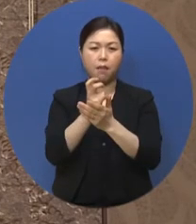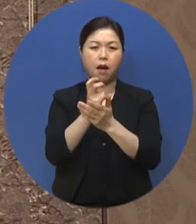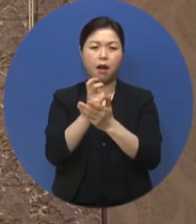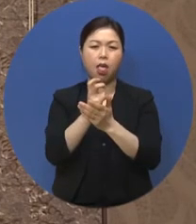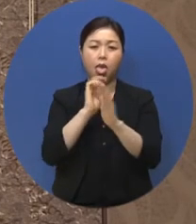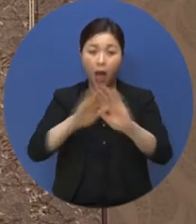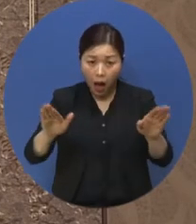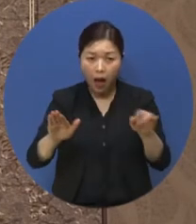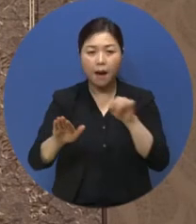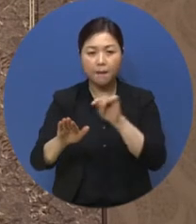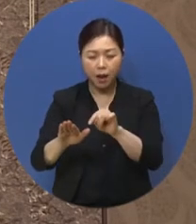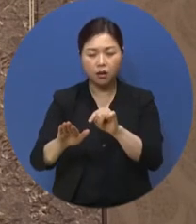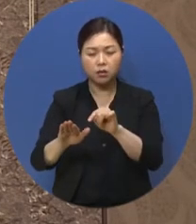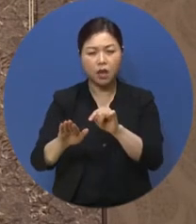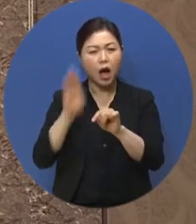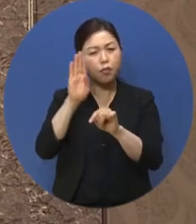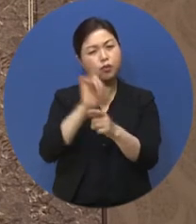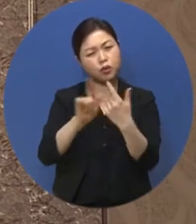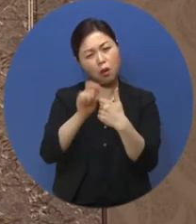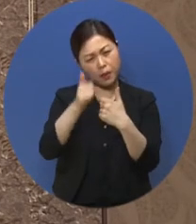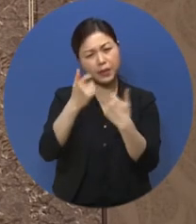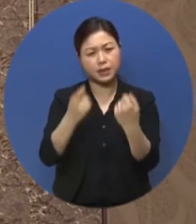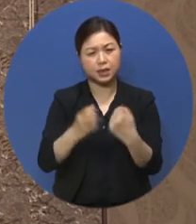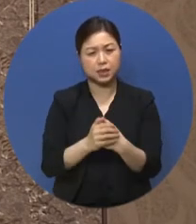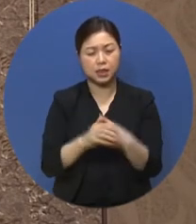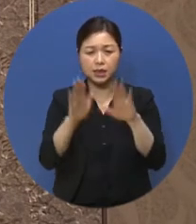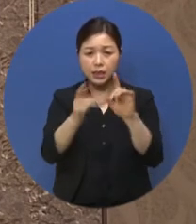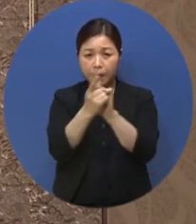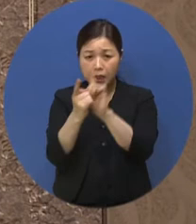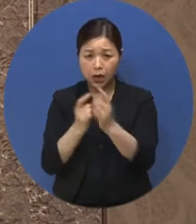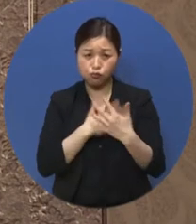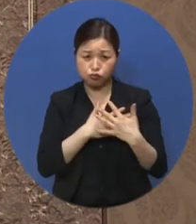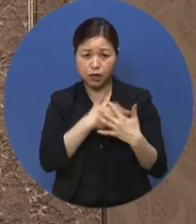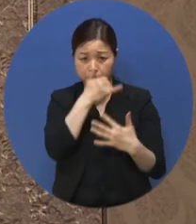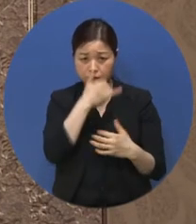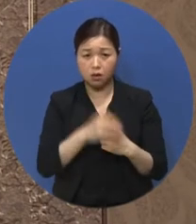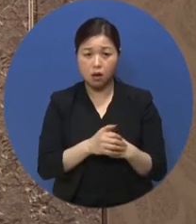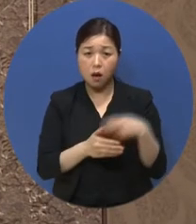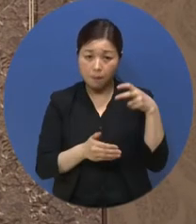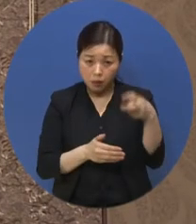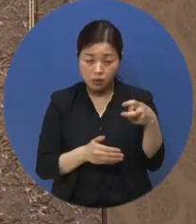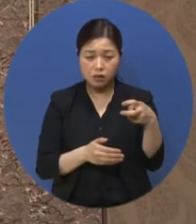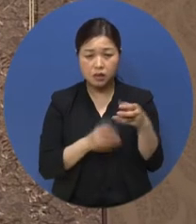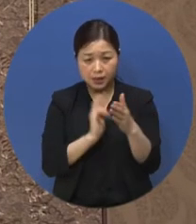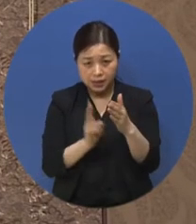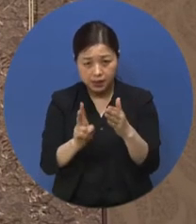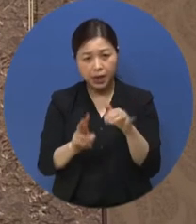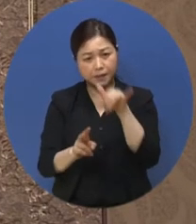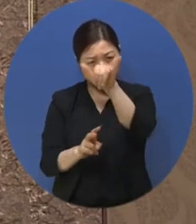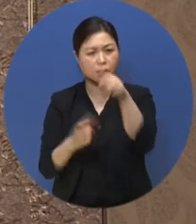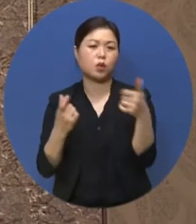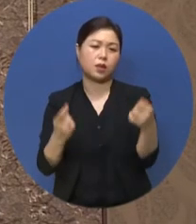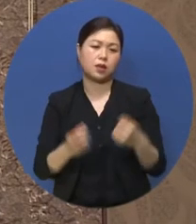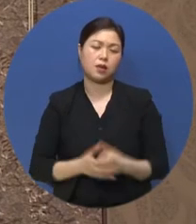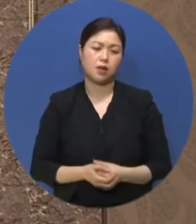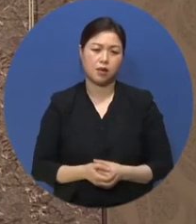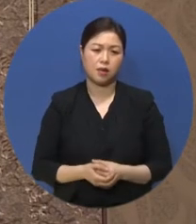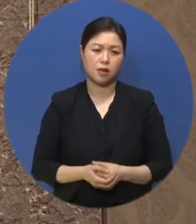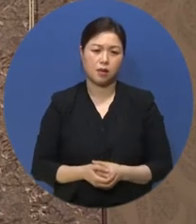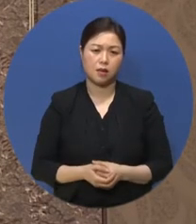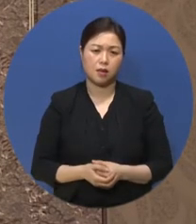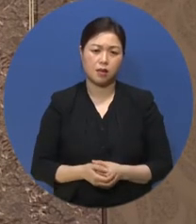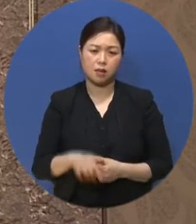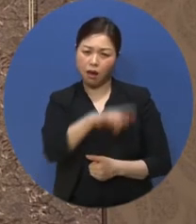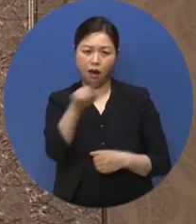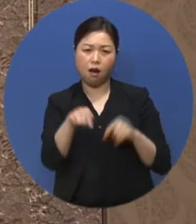지금은 접촉하는 것 자체가 불안하잖아요. 뭐 그렇죠. 그 뭐 버스나 기차, 비행기도 마찬가지로 다